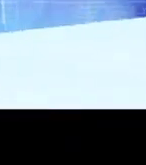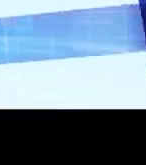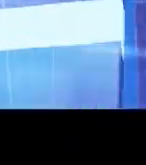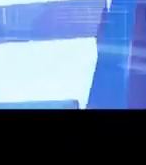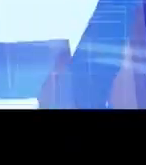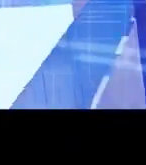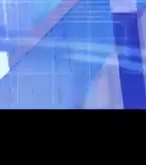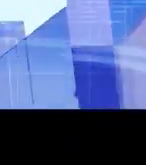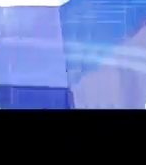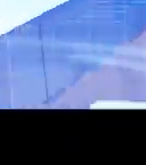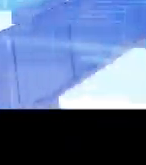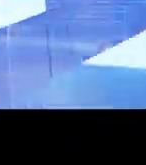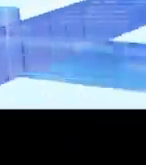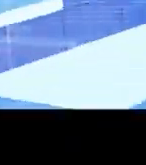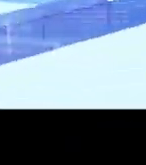Дякую.